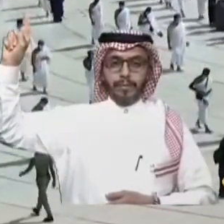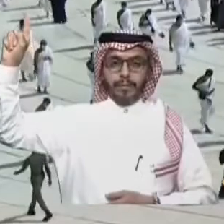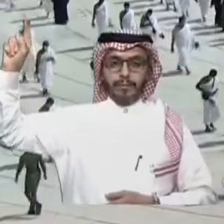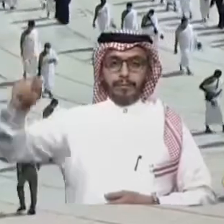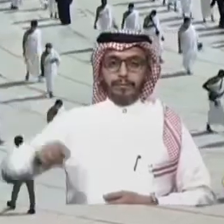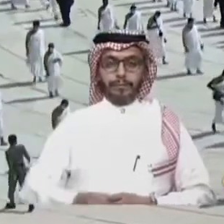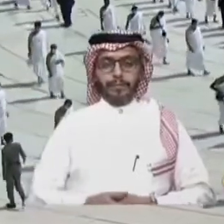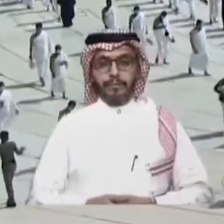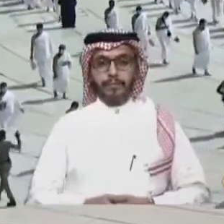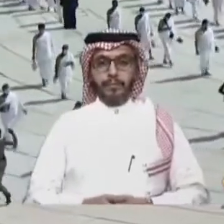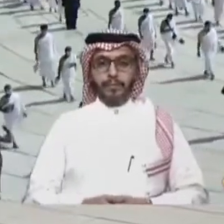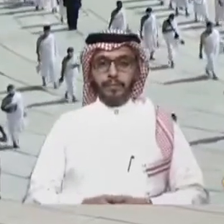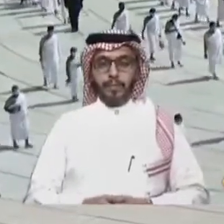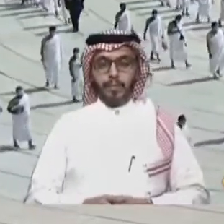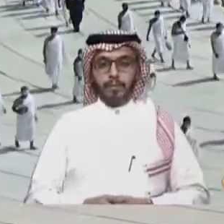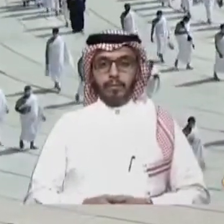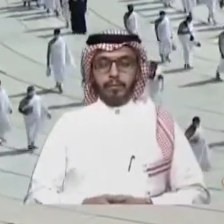الله،